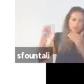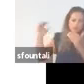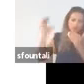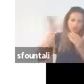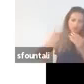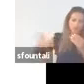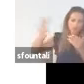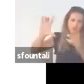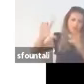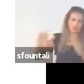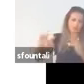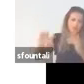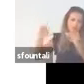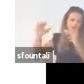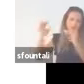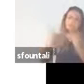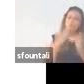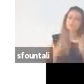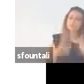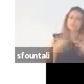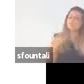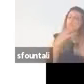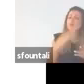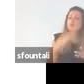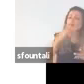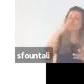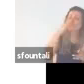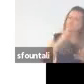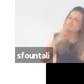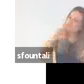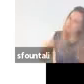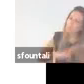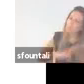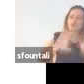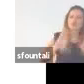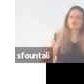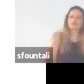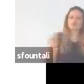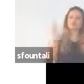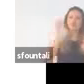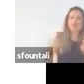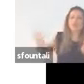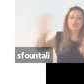να αναπτύξουμε μια ευρωπαϊκή προσέγγιση για το ζήτημα. Όπως